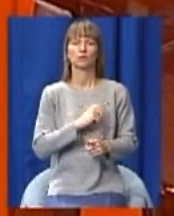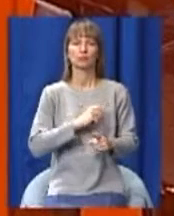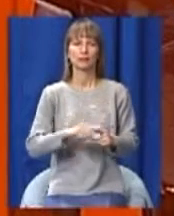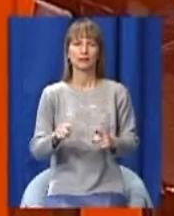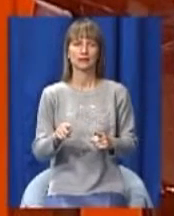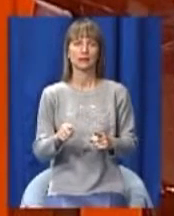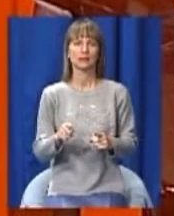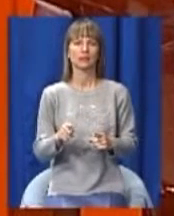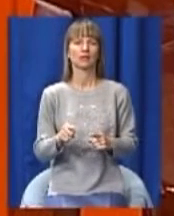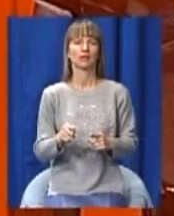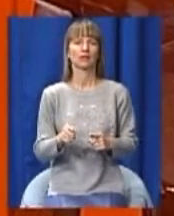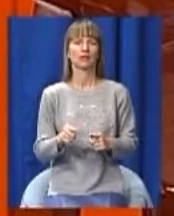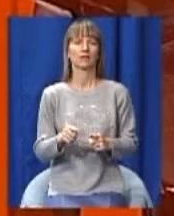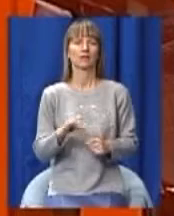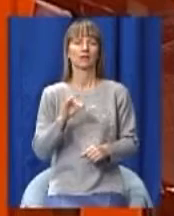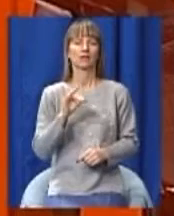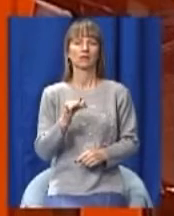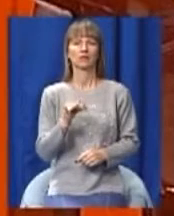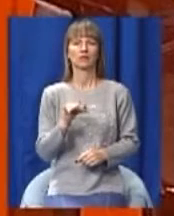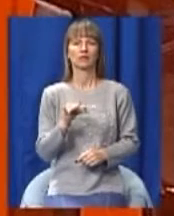швидко і